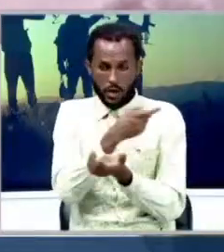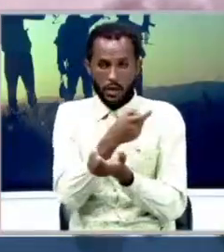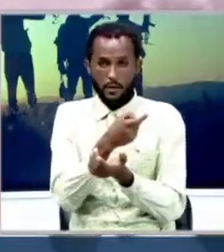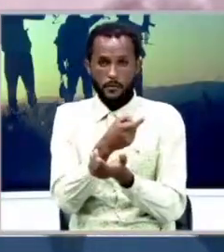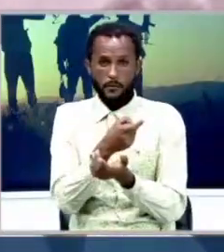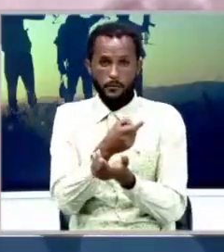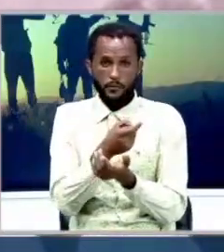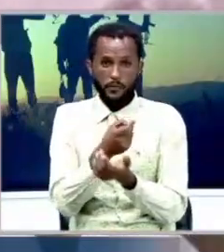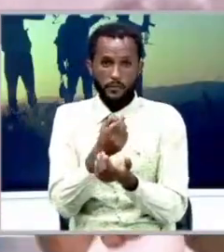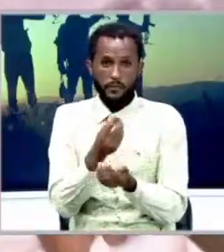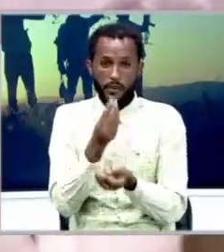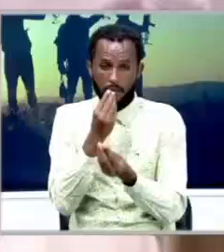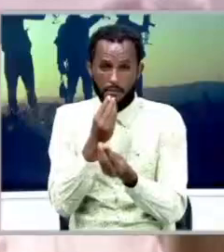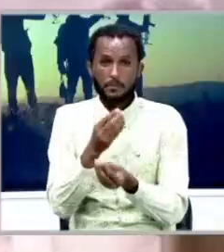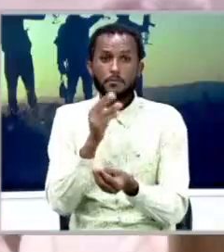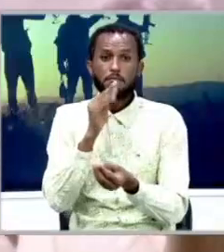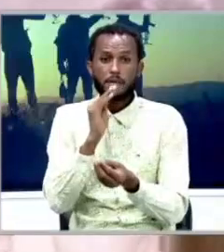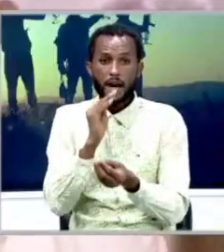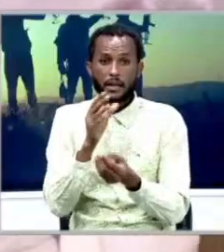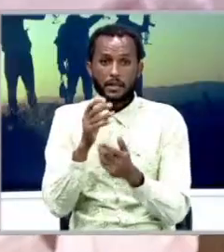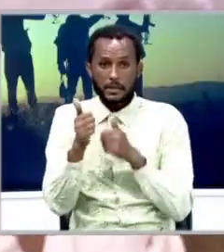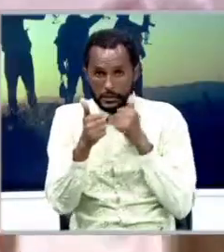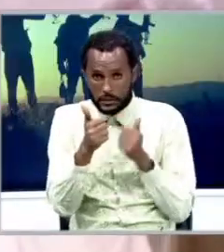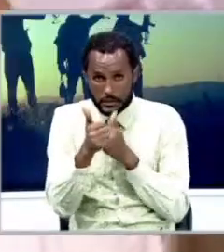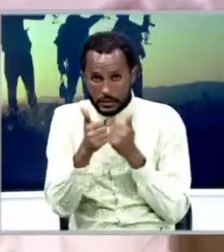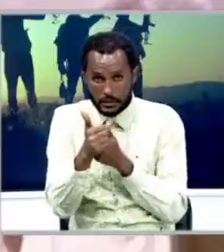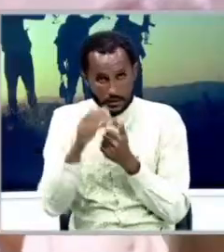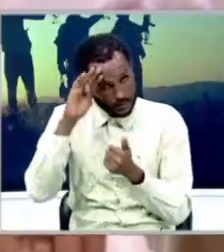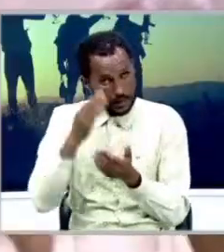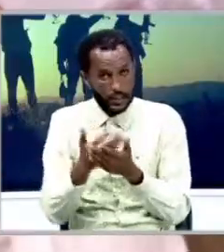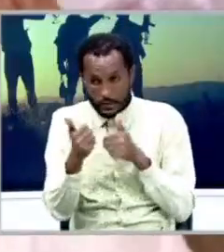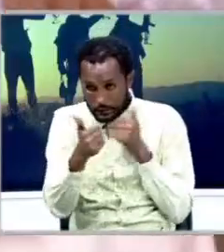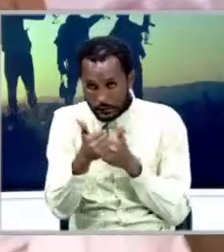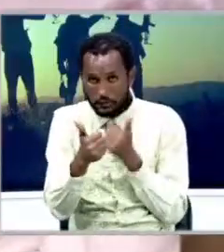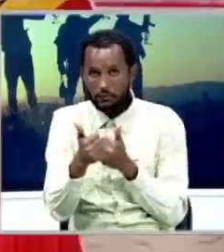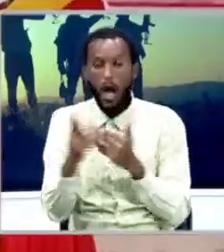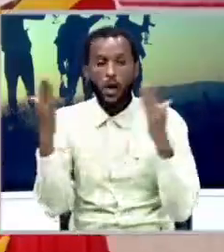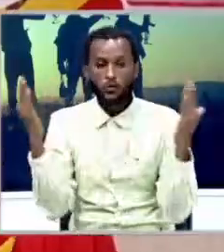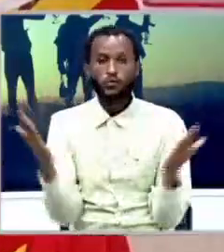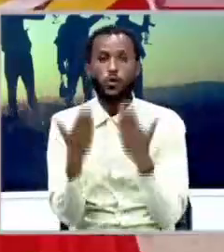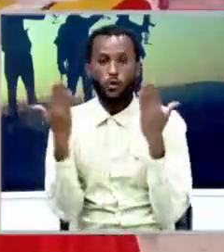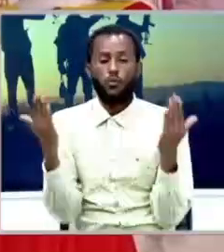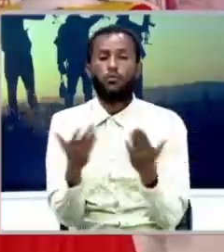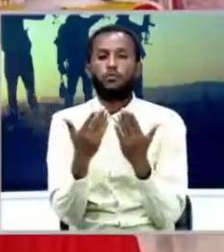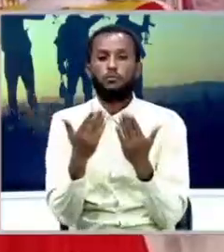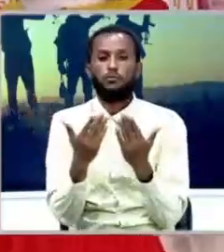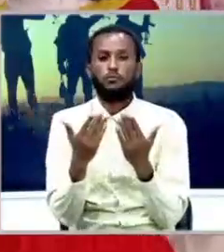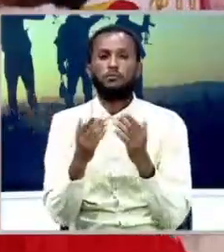እኽለማ ጌይለ ሓስኮ ክስዕ እየ ድድሕሪ ደቀይ ክስዕ እየ ኸዝለ ኣየኹም